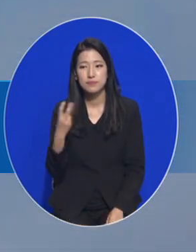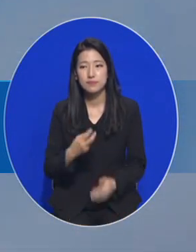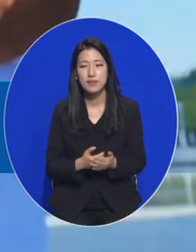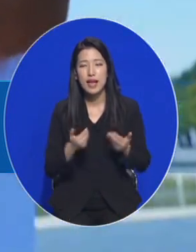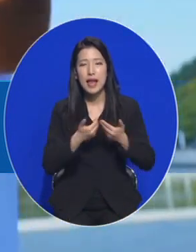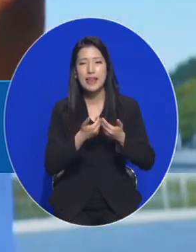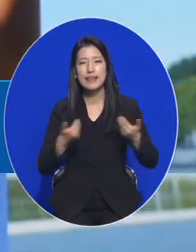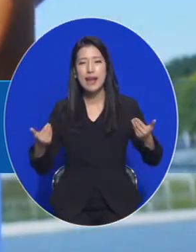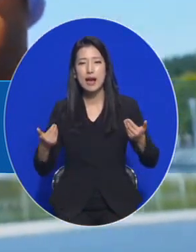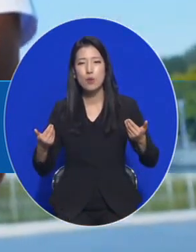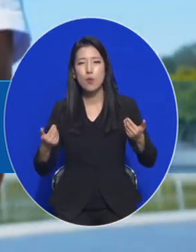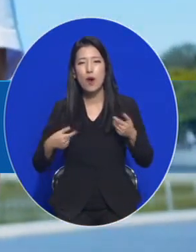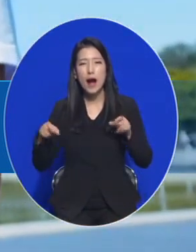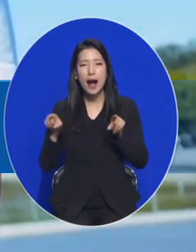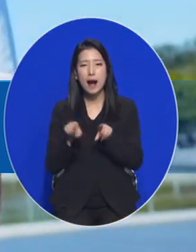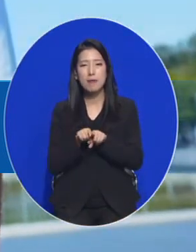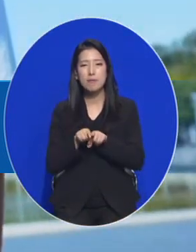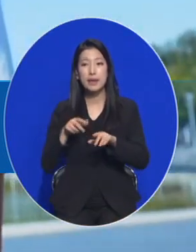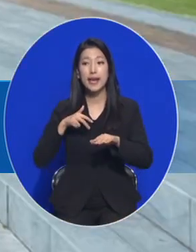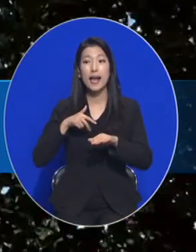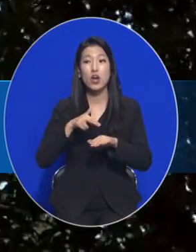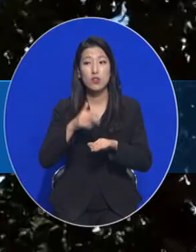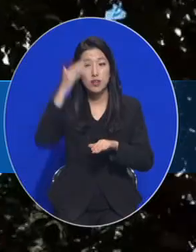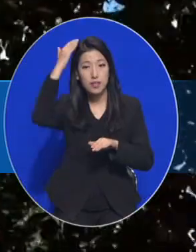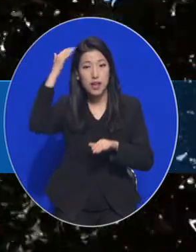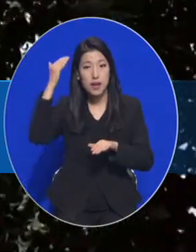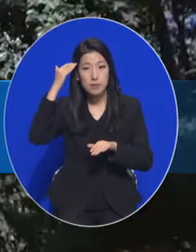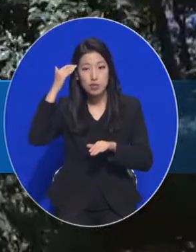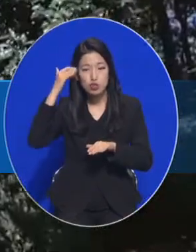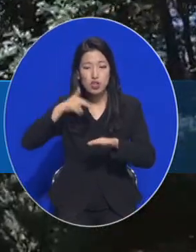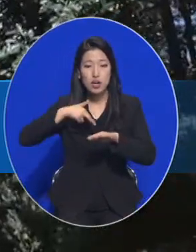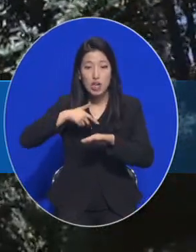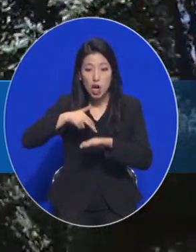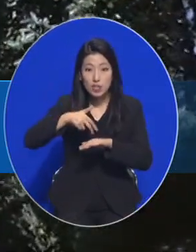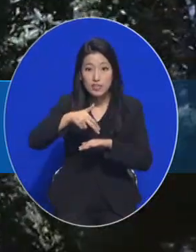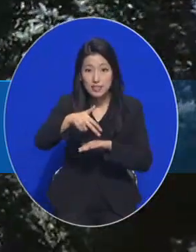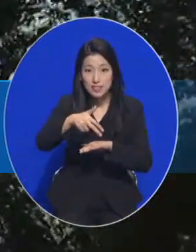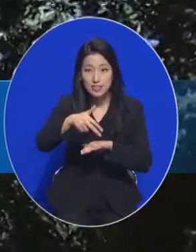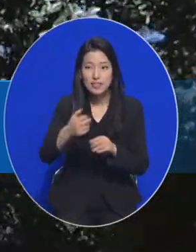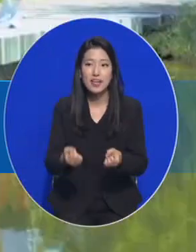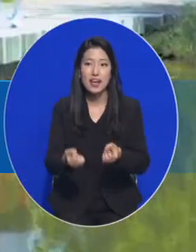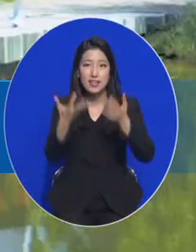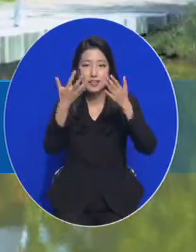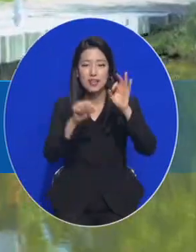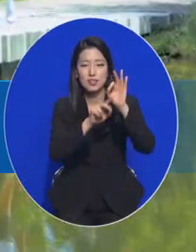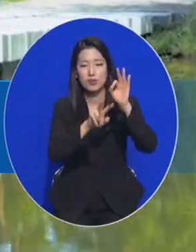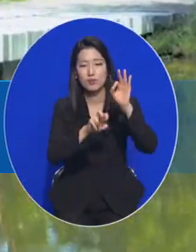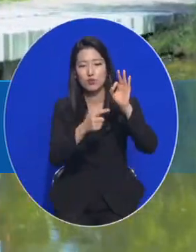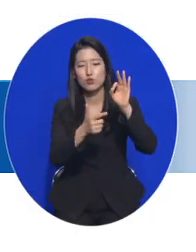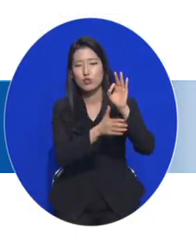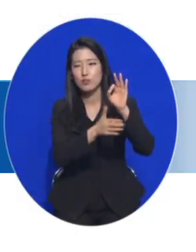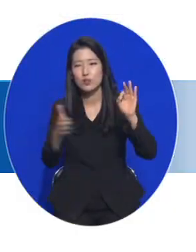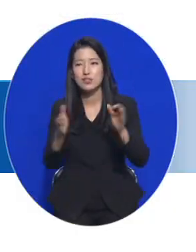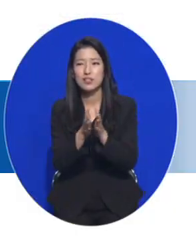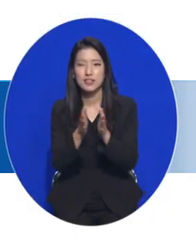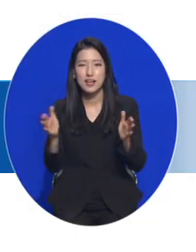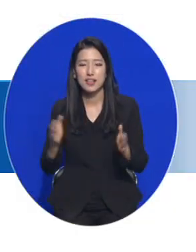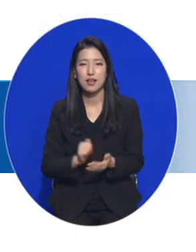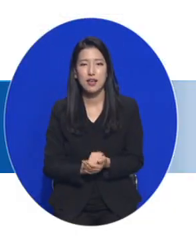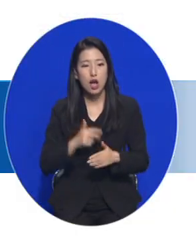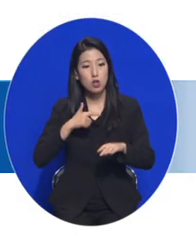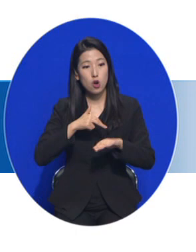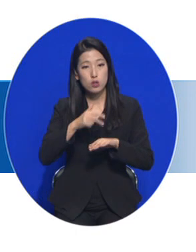걷기 여행 캠페인 도 오는 26일 부터 시작됩니다 두루누리 앱 1802 얻은 5개의 걷기 코스 와